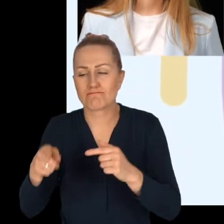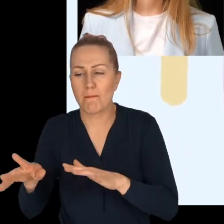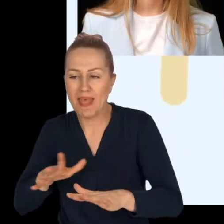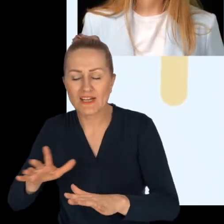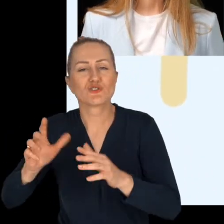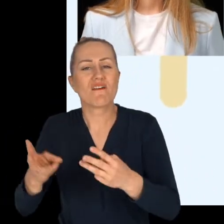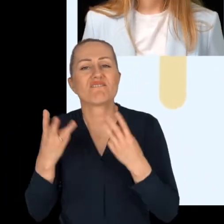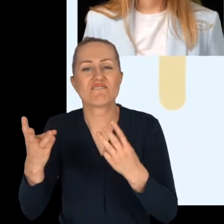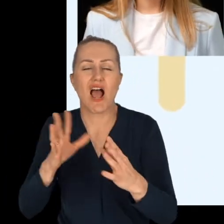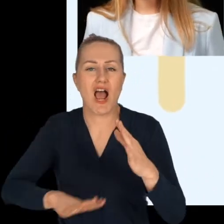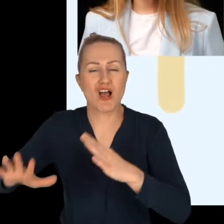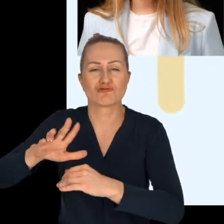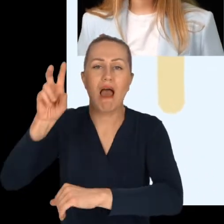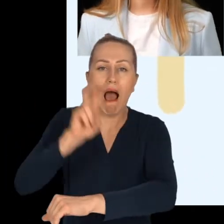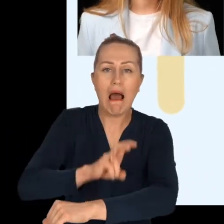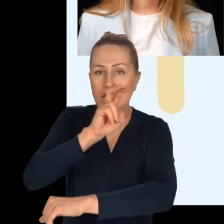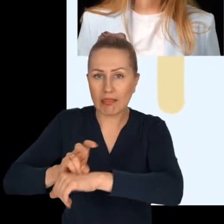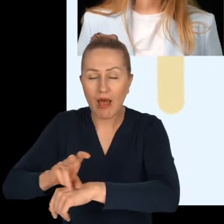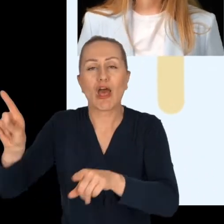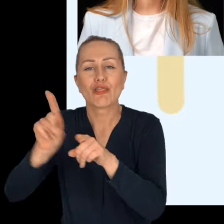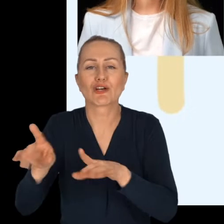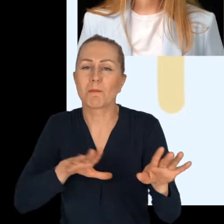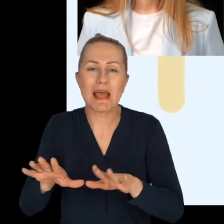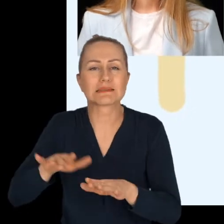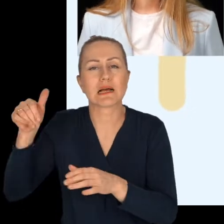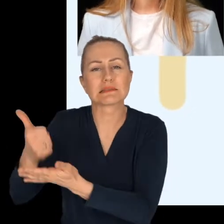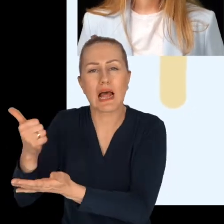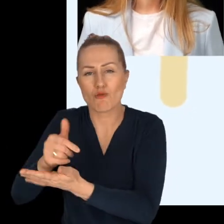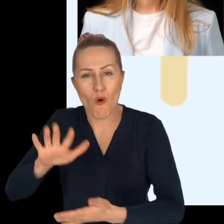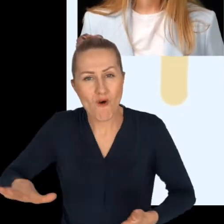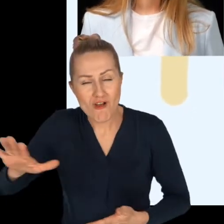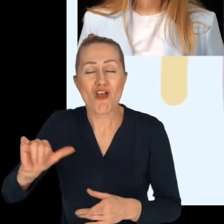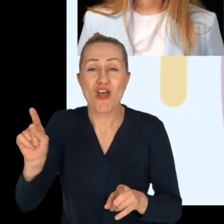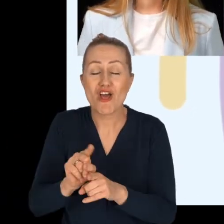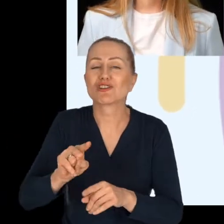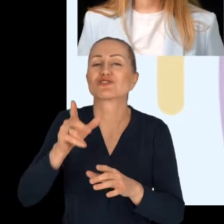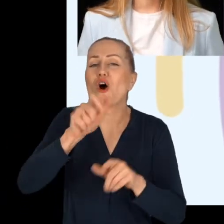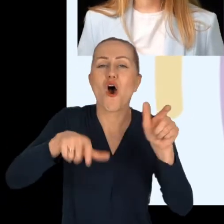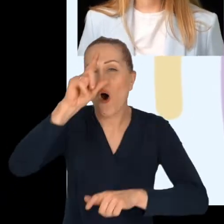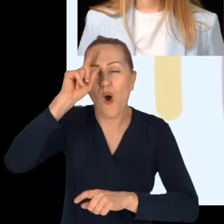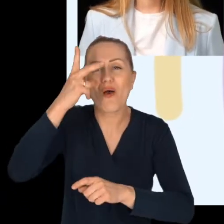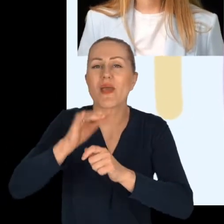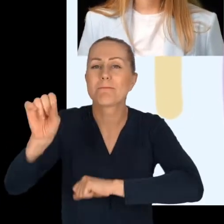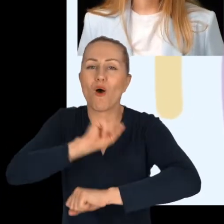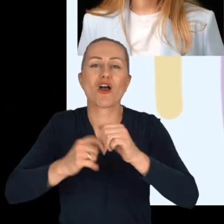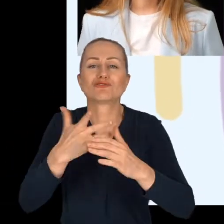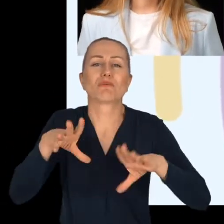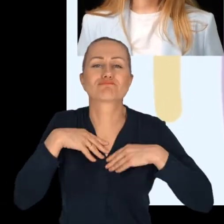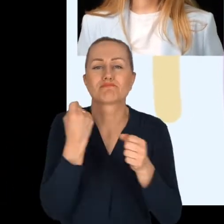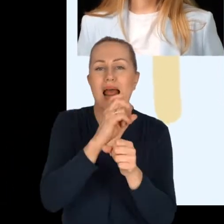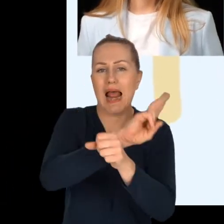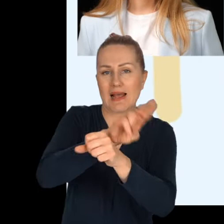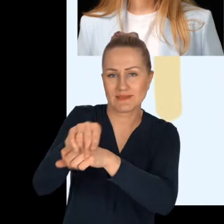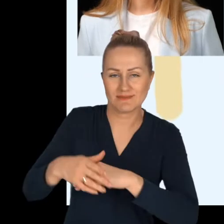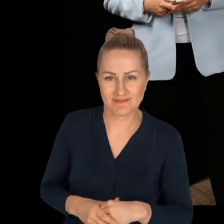w naszej organizacji, zarówno architektonicznie jak i stanowiskowo, gdzie takie osoby z niepełnosprawnościami będą mogły